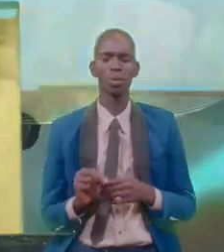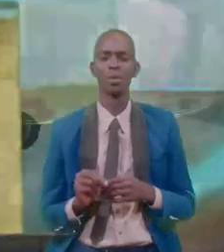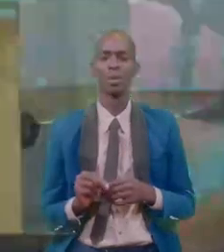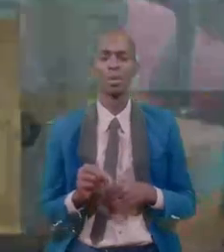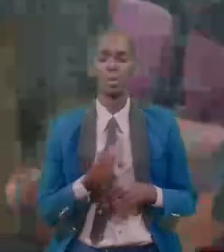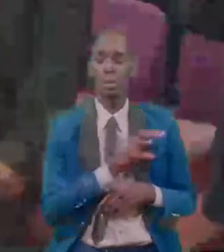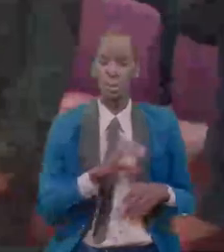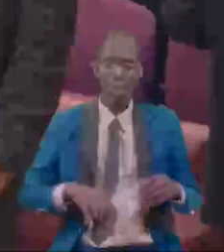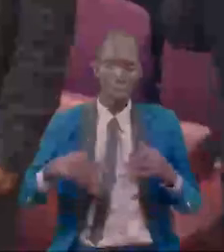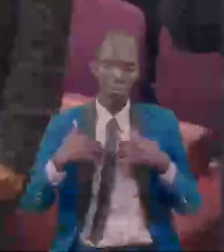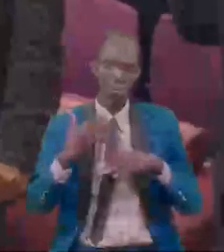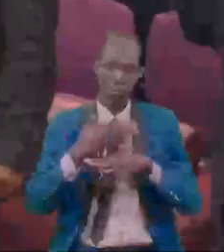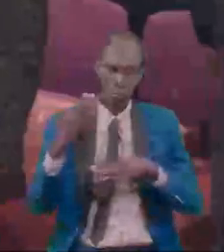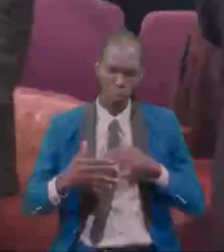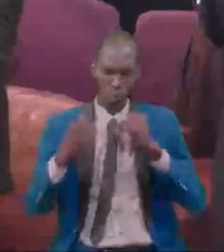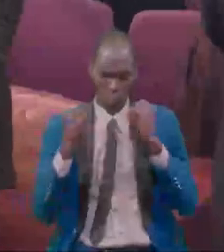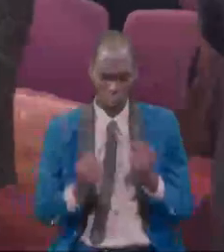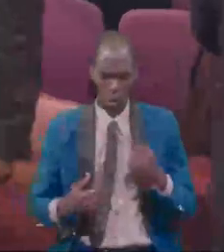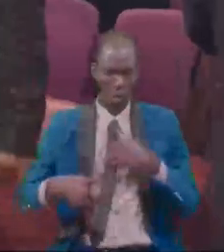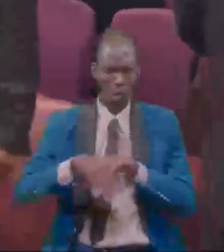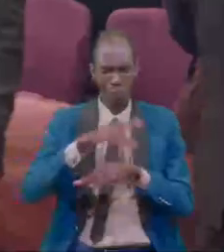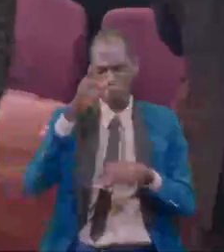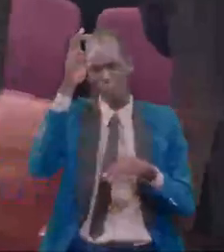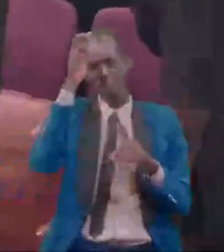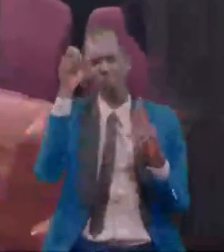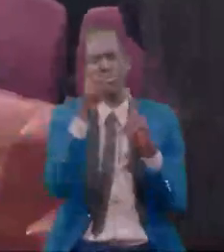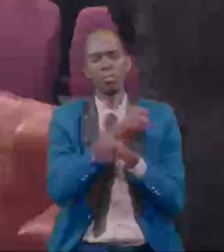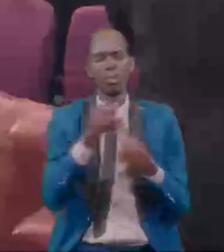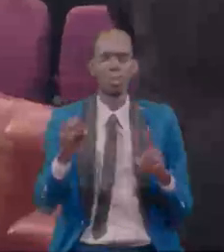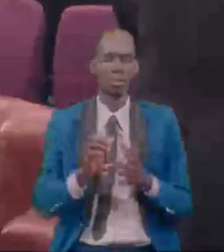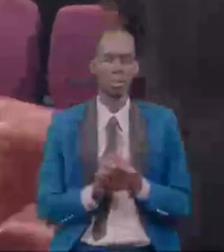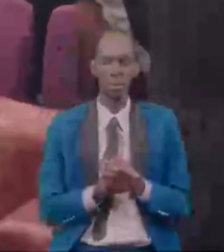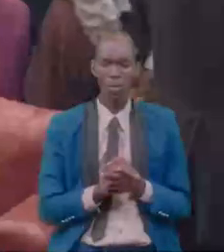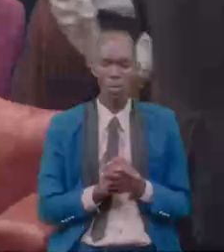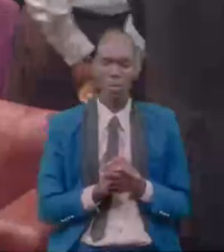sur les afflictions sataniques. La puissance absolue